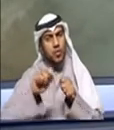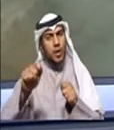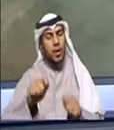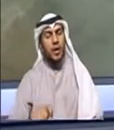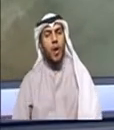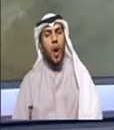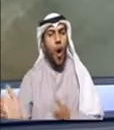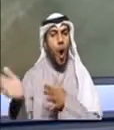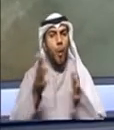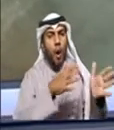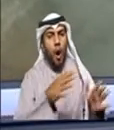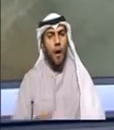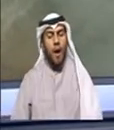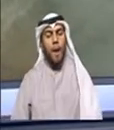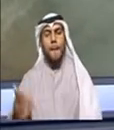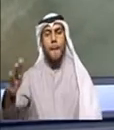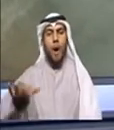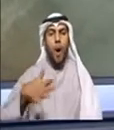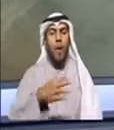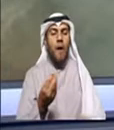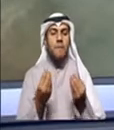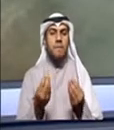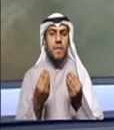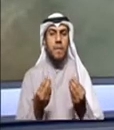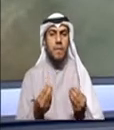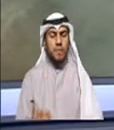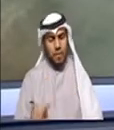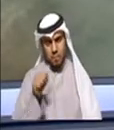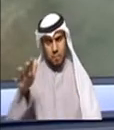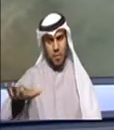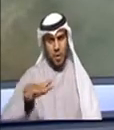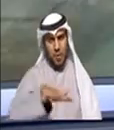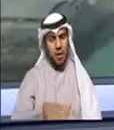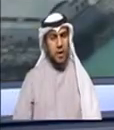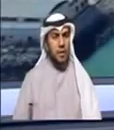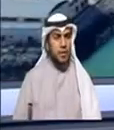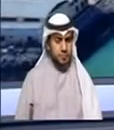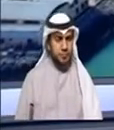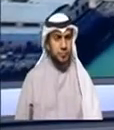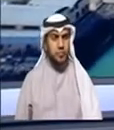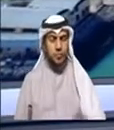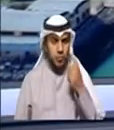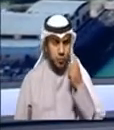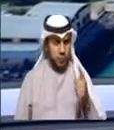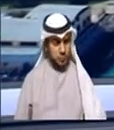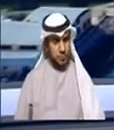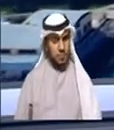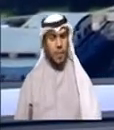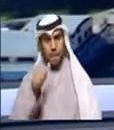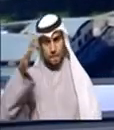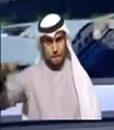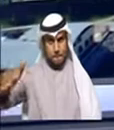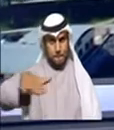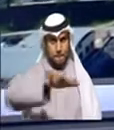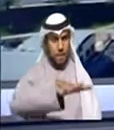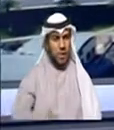والبحر خفيف راح تكون درجات الحراره بوجه عام تتراوح ما بين السته عشر الى ثمانطاشر درجه مائويه في اغلب المناطق البحر من